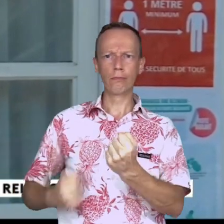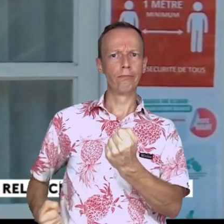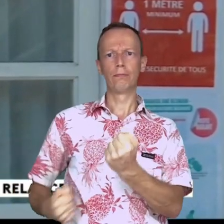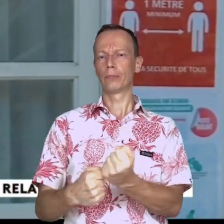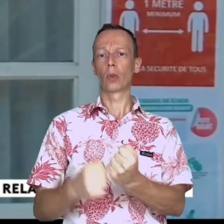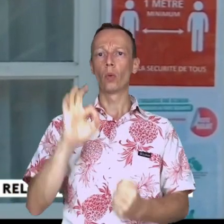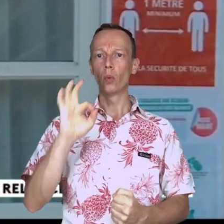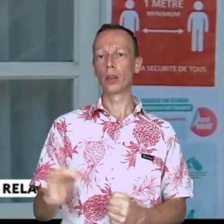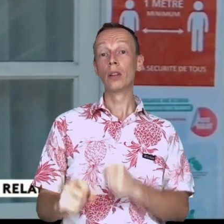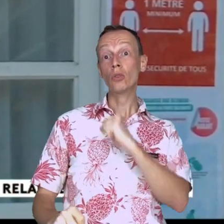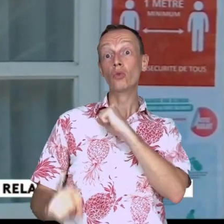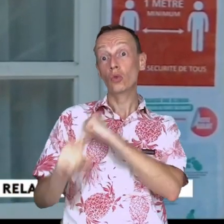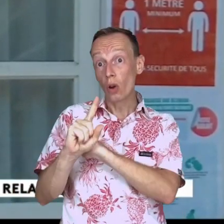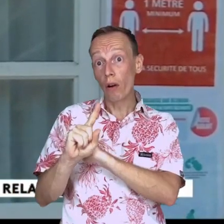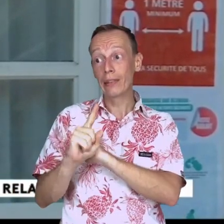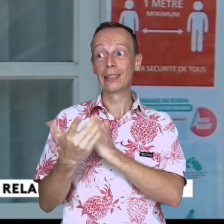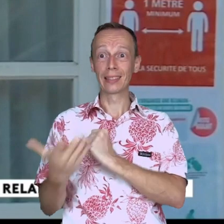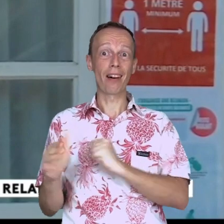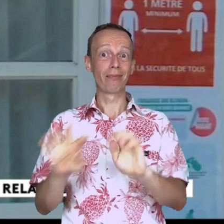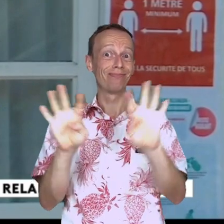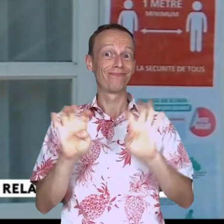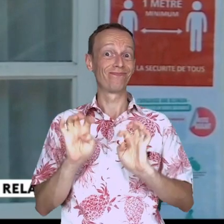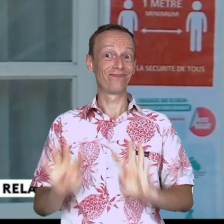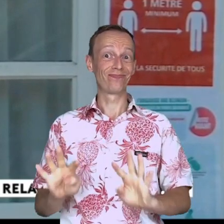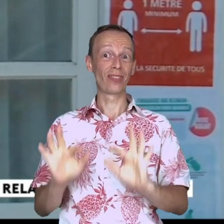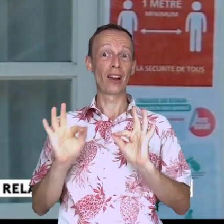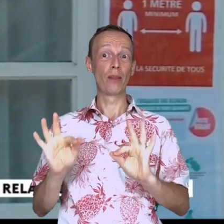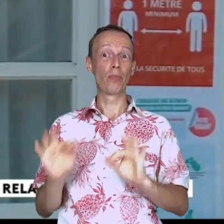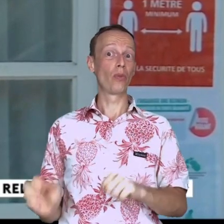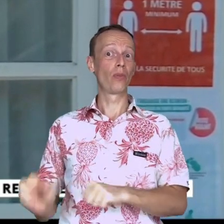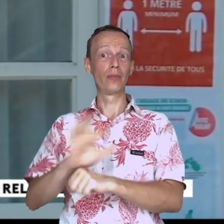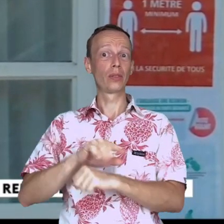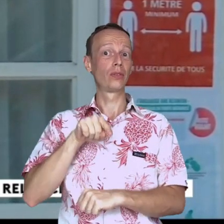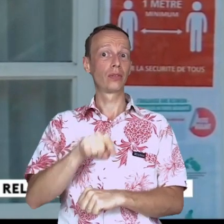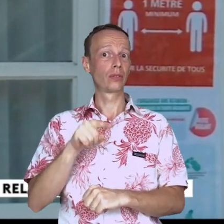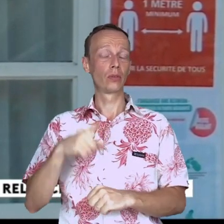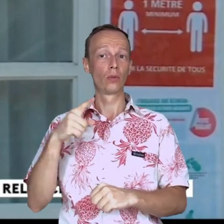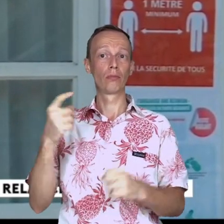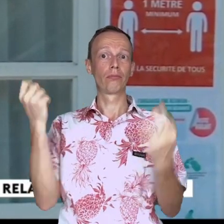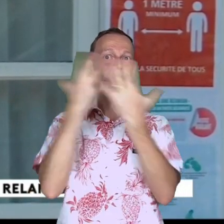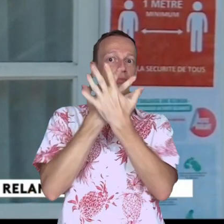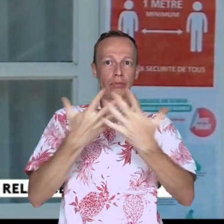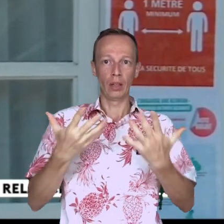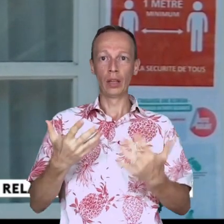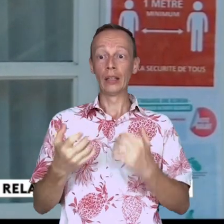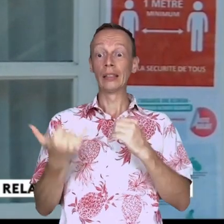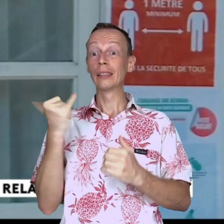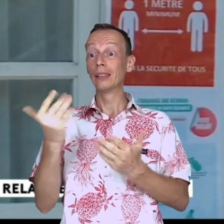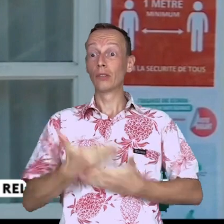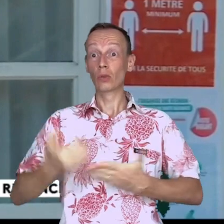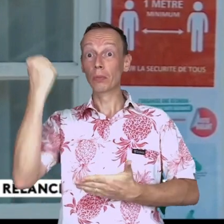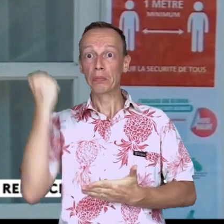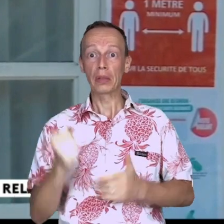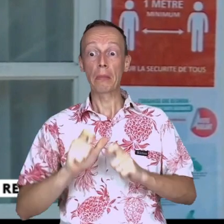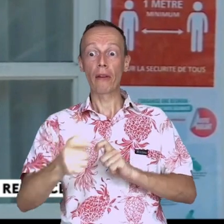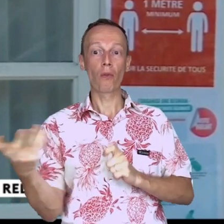au rendez-vous. Sauf naturellement, et c'est un petit peu la surprise avec ce virus que nous ne maîtrisons pas,